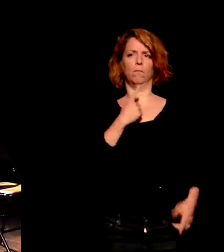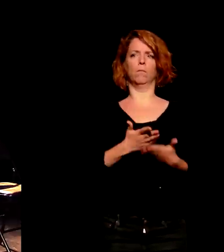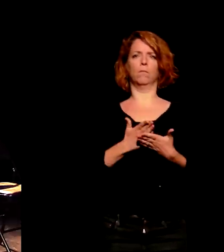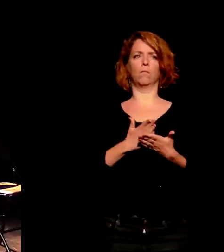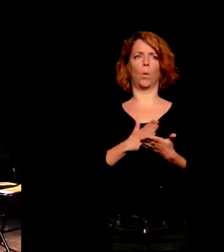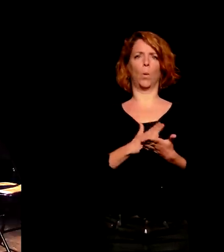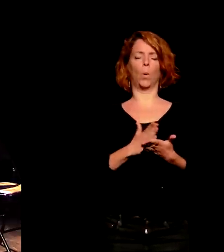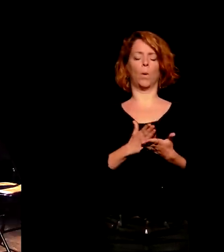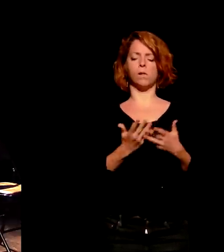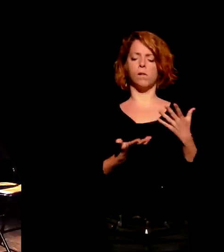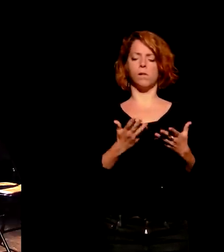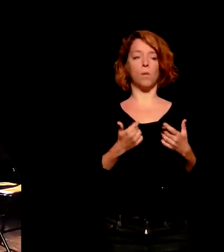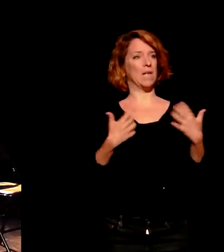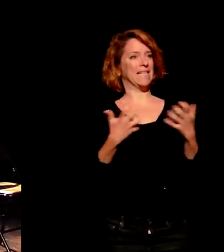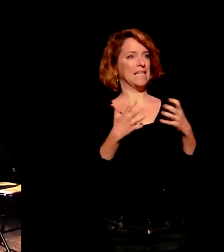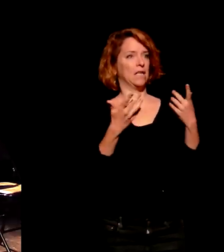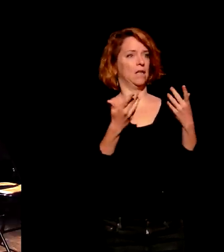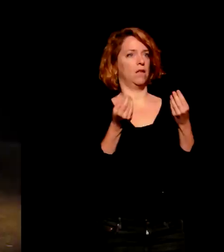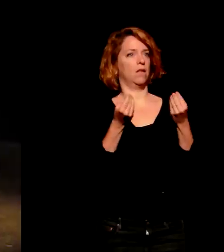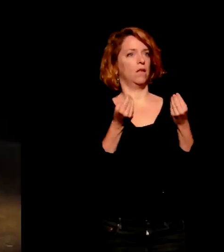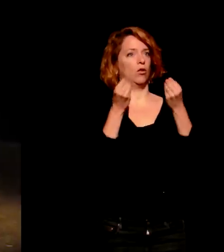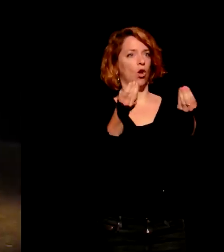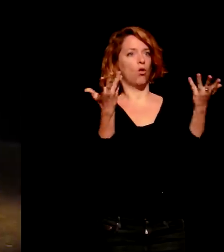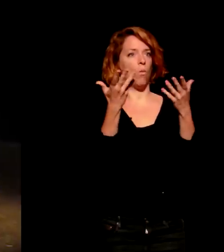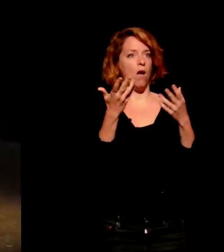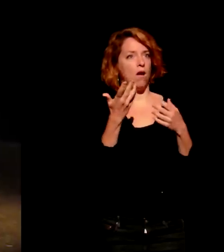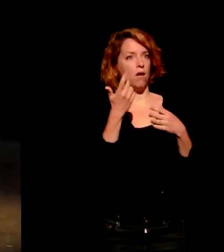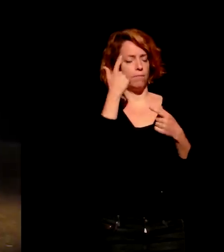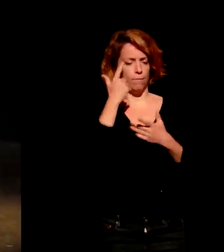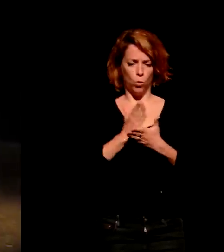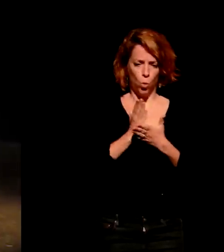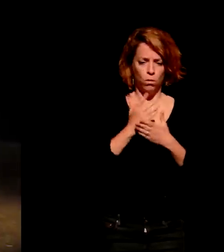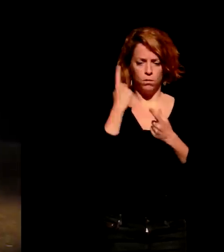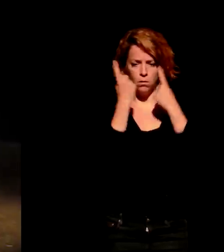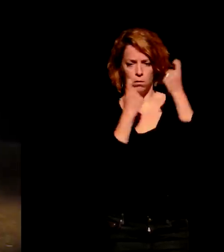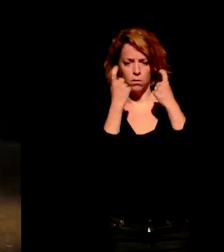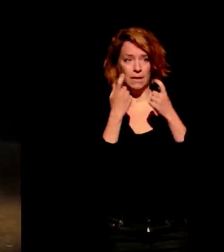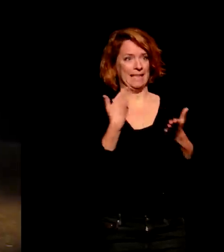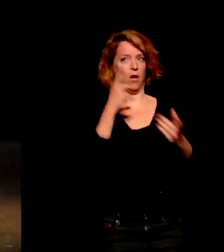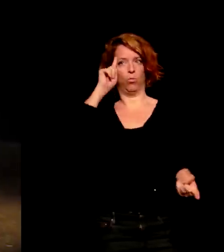Voilà, je pense pas que vous sortirez de là plus convaincu, mais peut-être plus en doute qu'avant. En tout cas, c'est ce que je recherche.